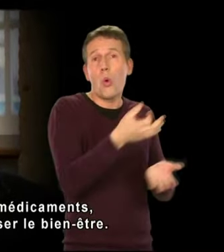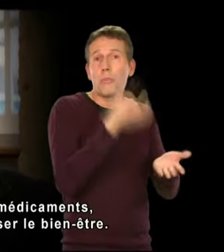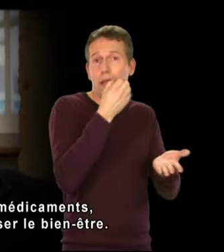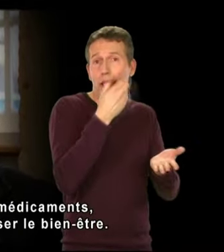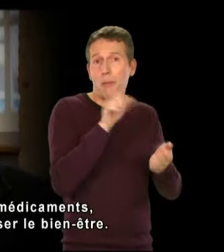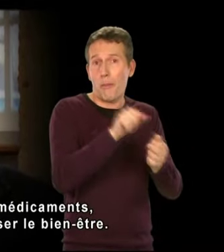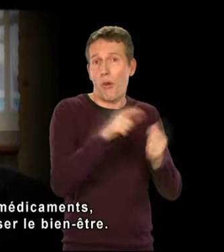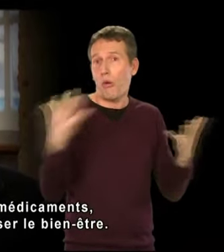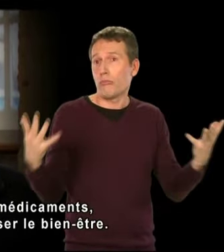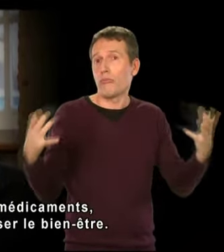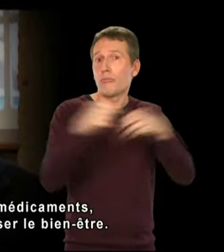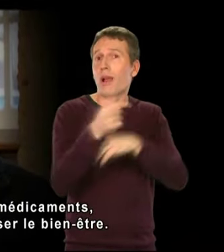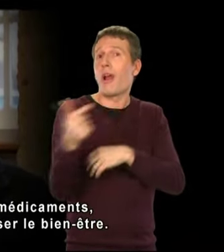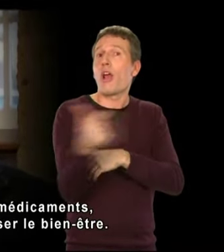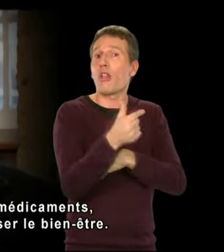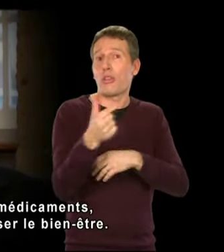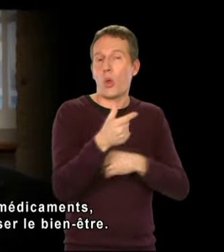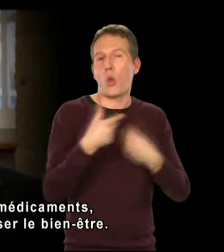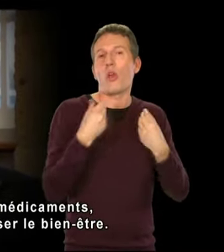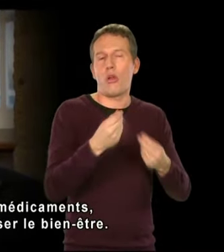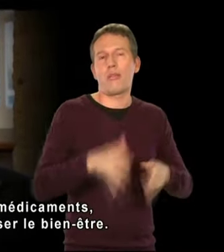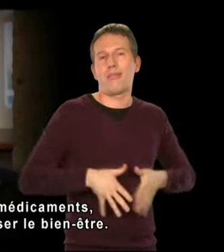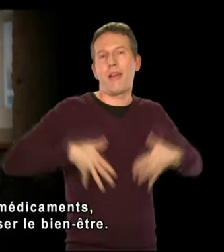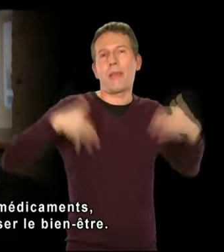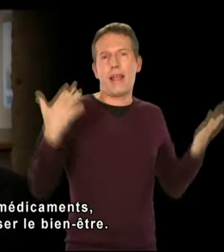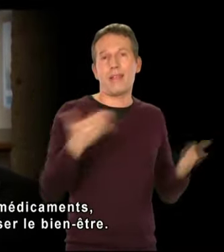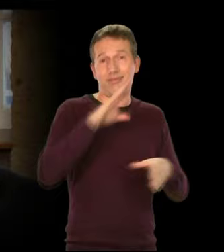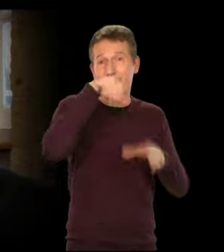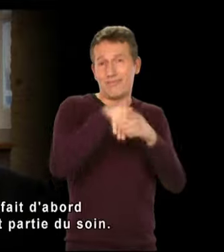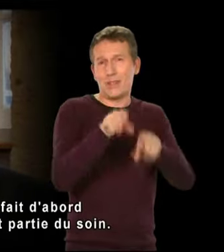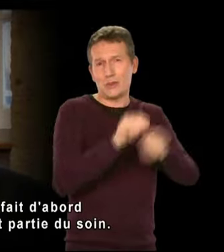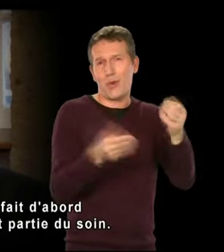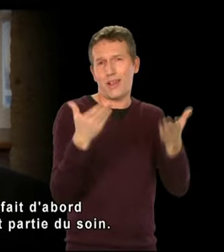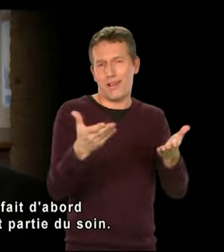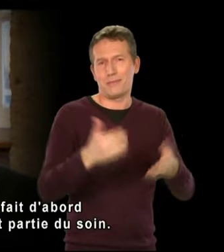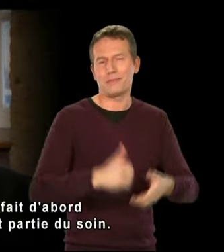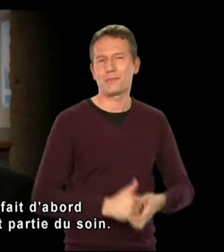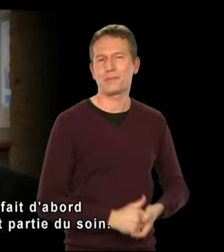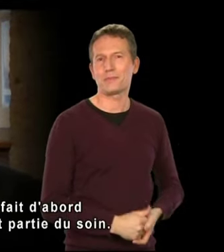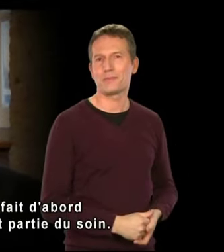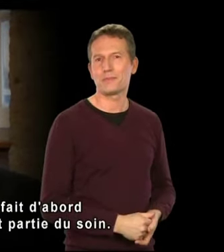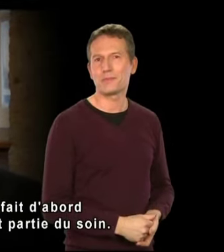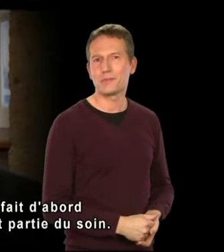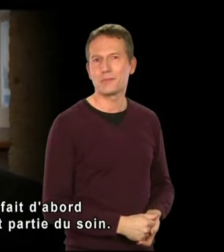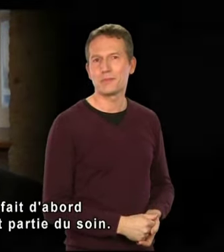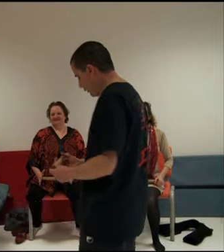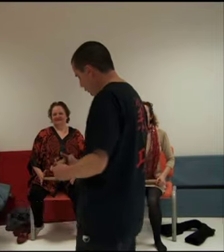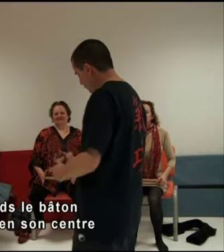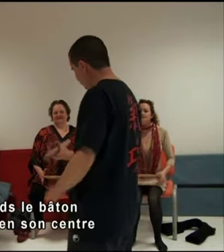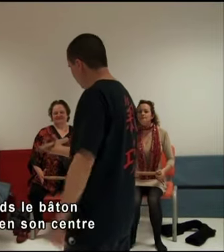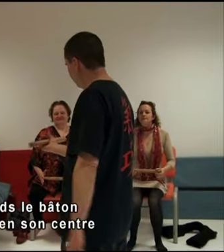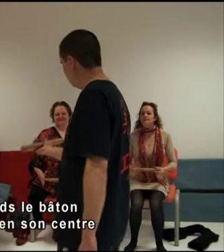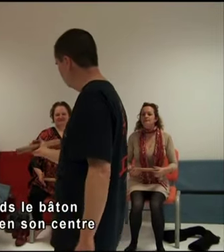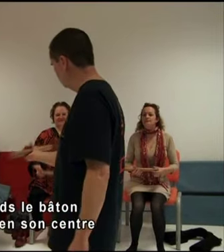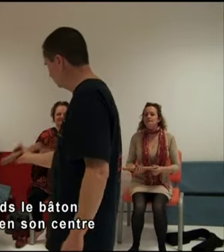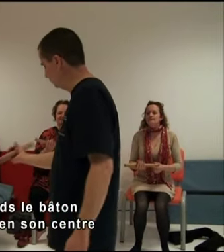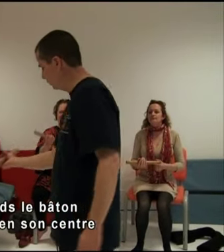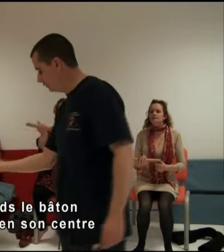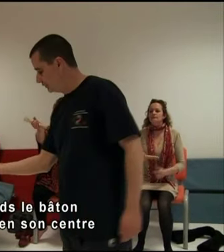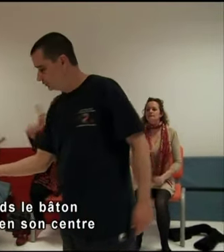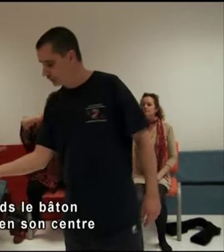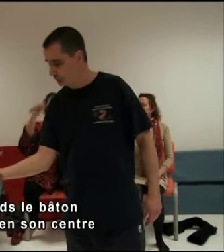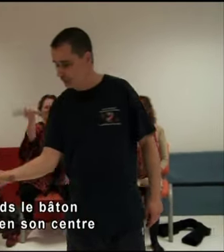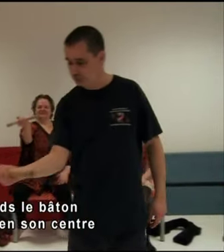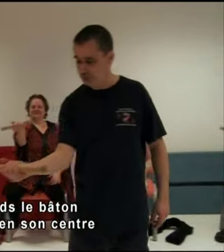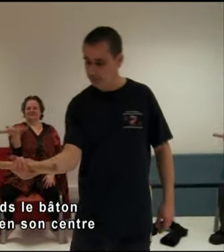ou à des médicaments, c'est favoriser le bien-être. Mais ça fait d'abord et avant tout partie du soin. Je prends le bâton